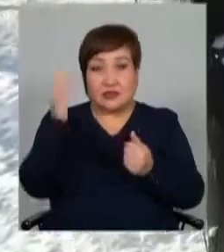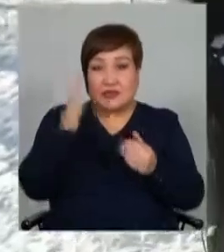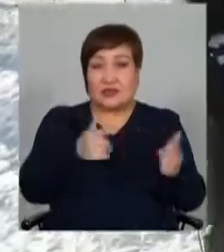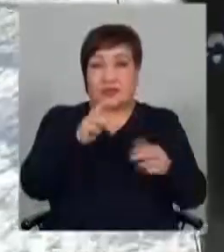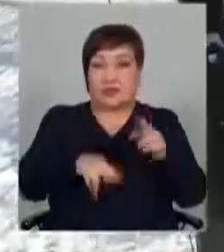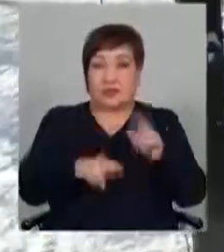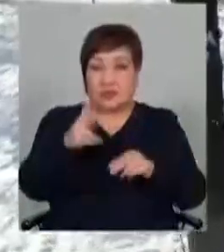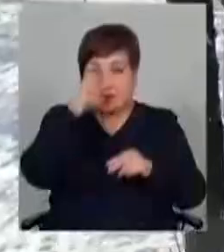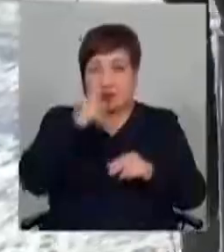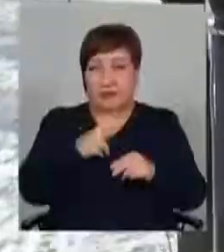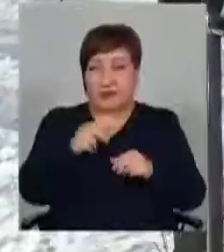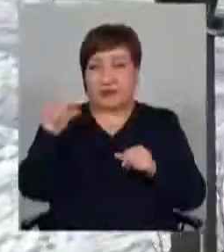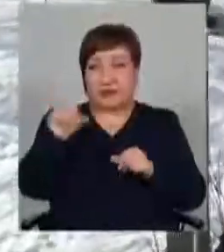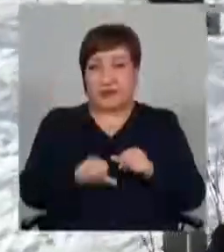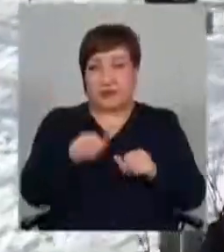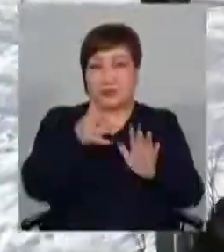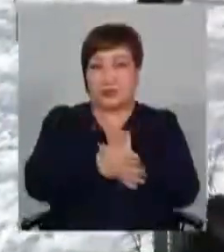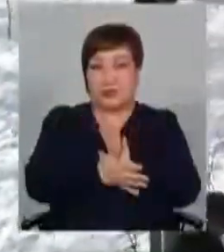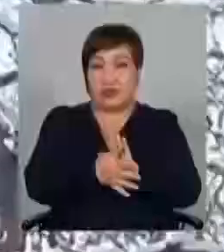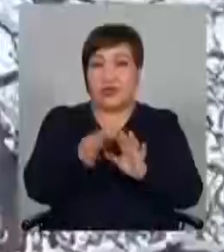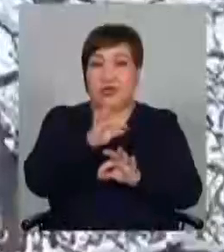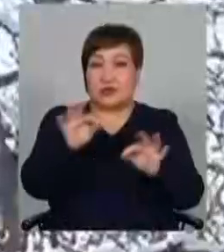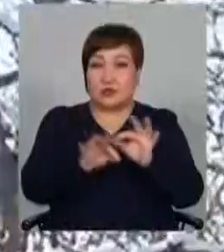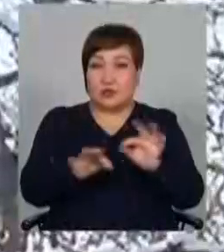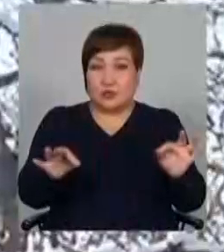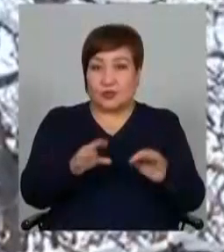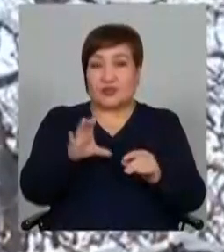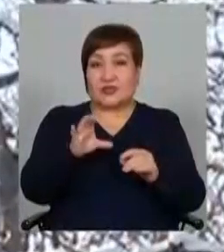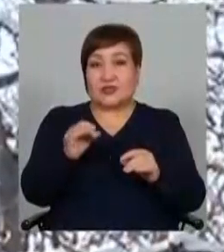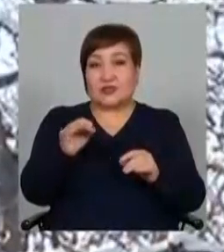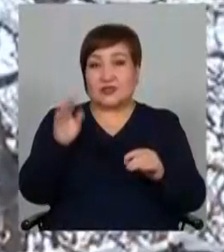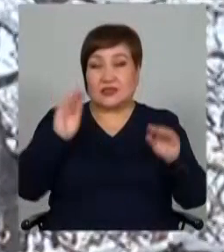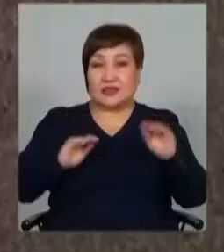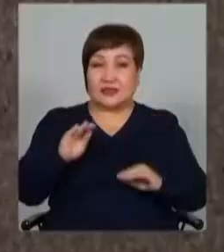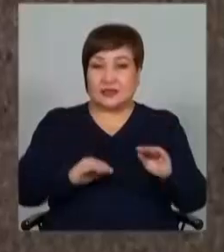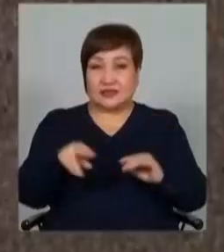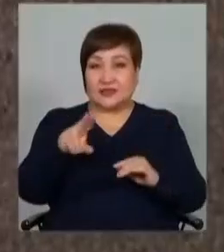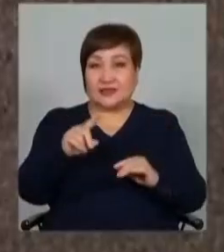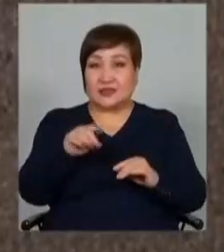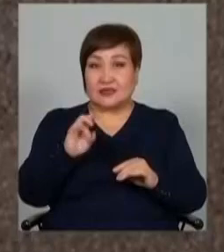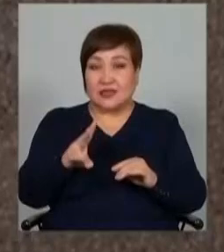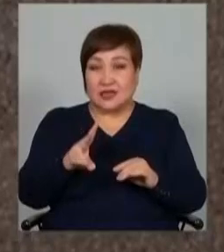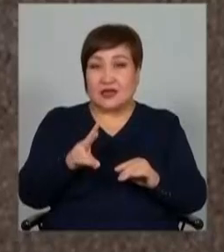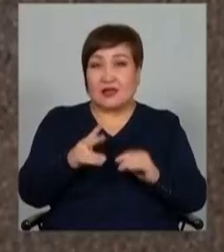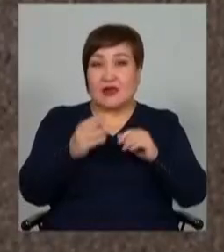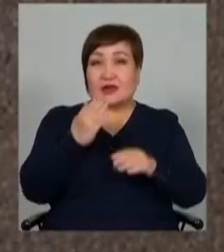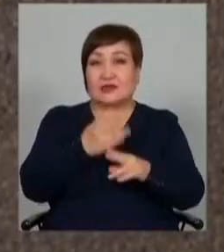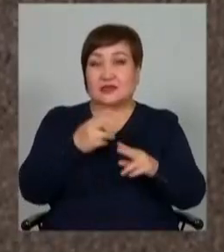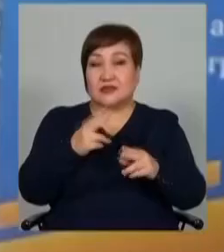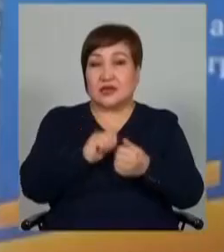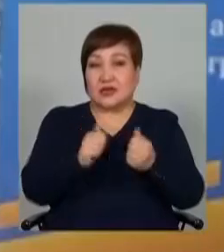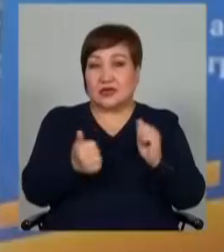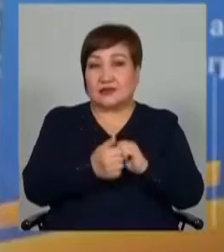тұрғызуға скульптор мен дизайнерлерден құралған жалпы 4 маман атсалысыпты. Материалы қола мен граниттен тұрғызылған.